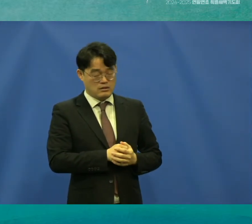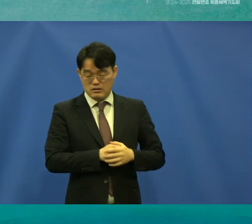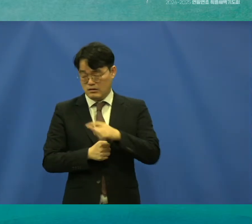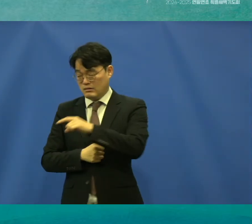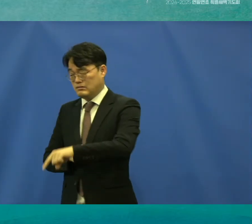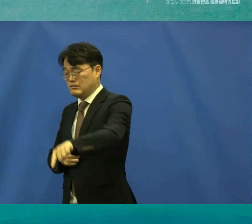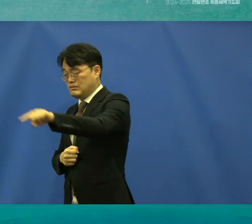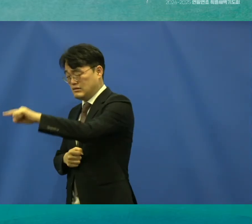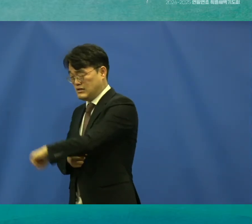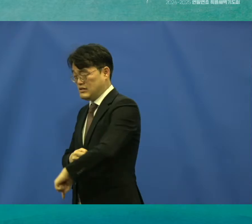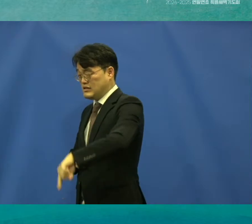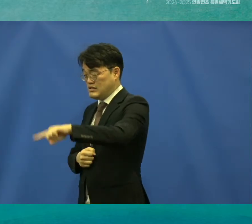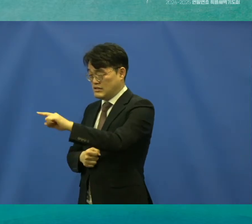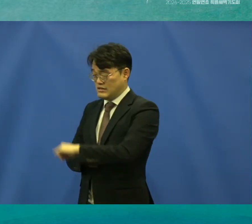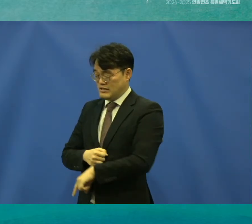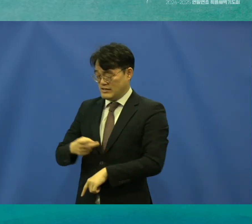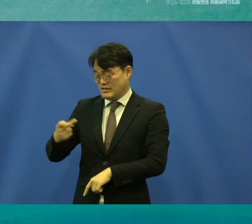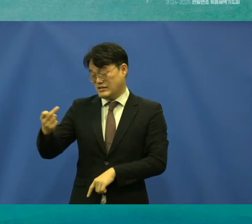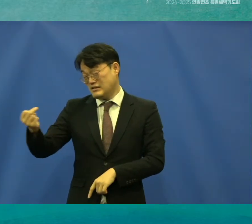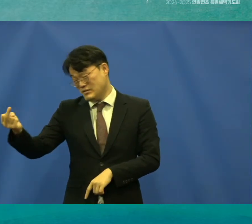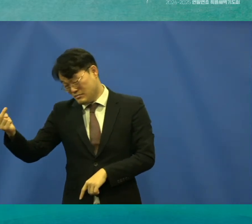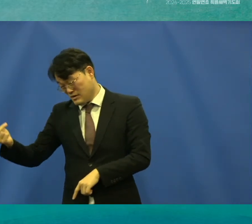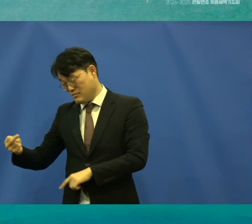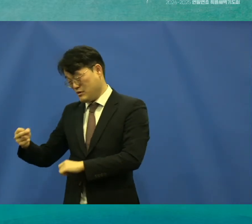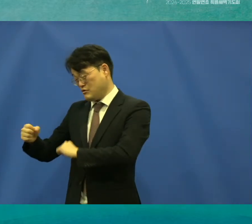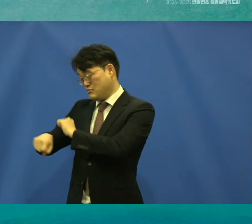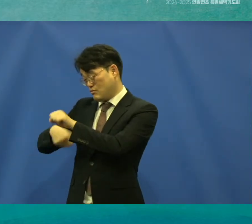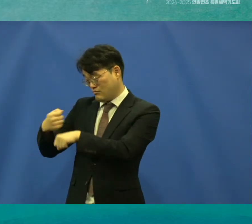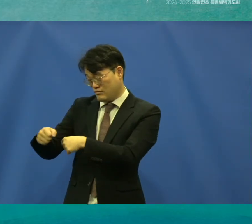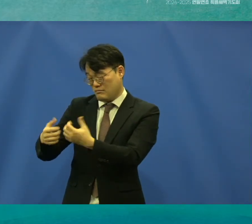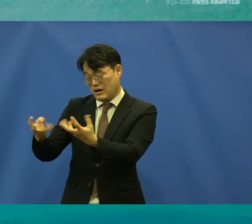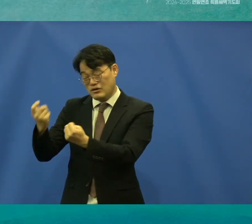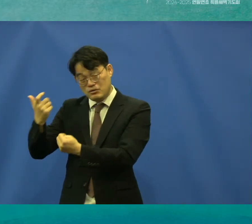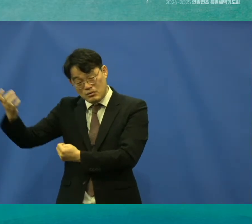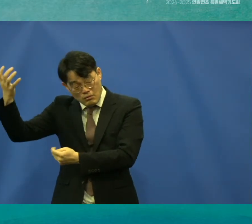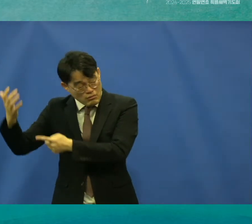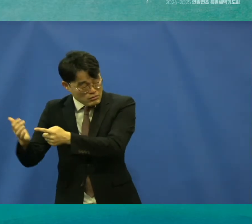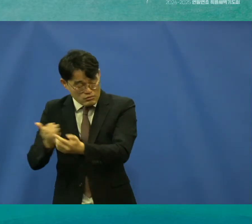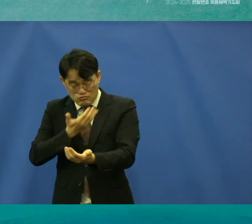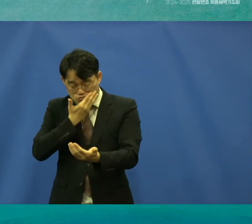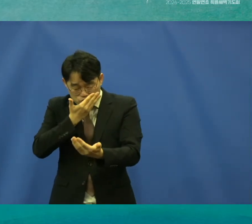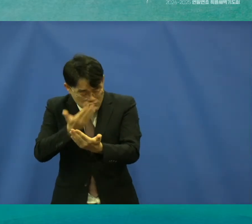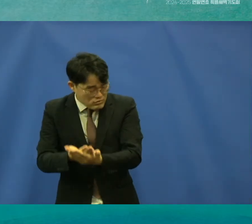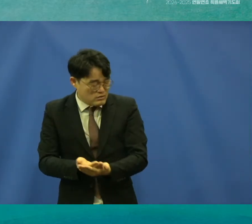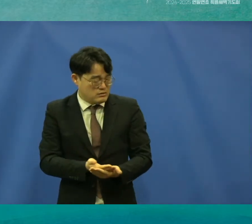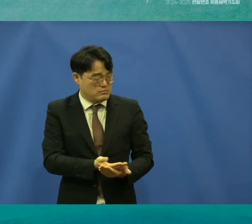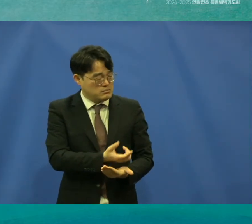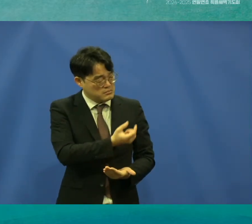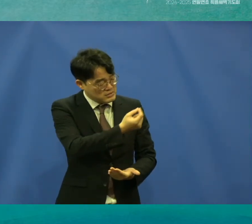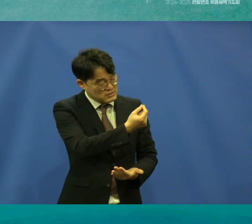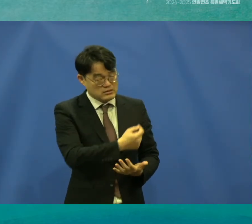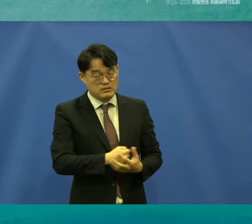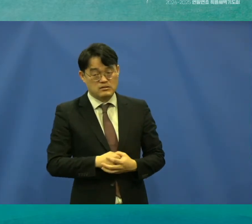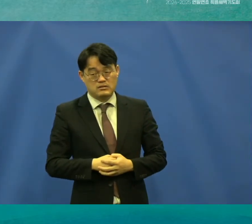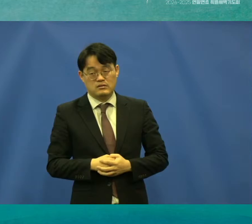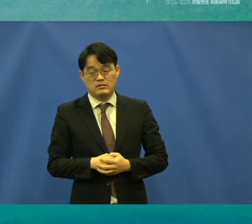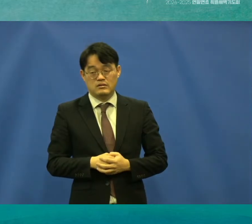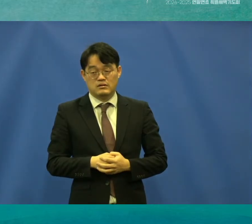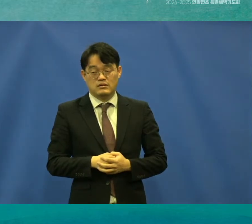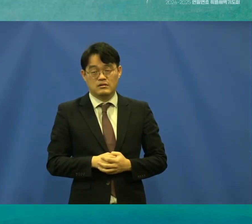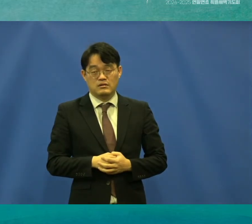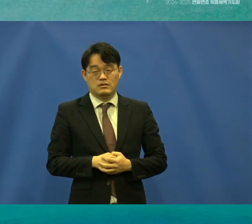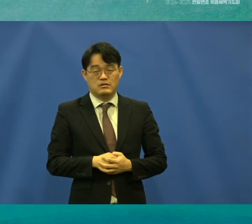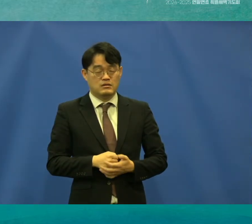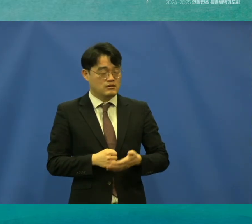하나님은 큰 물고기보다 작은 벌레를 통하여 요나에게 더 크게 말씀하세요. 박넝쿨을 씹어먹는